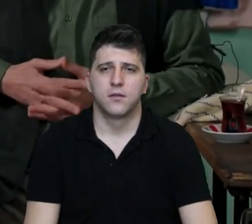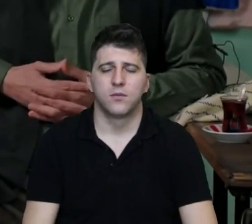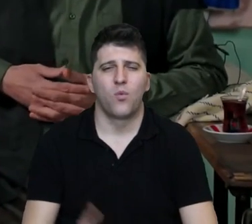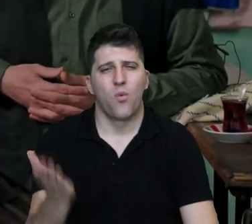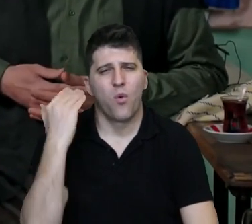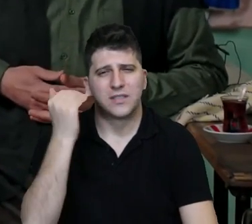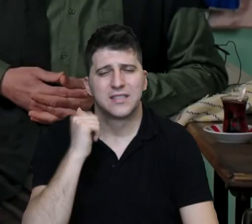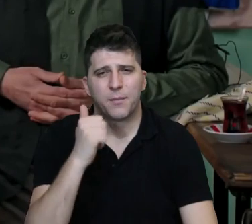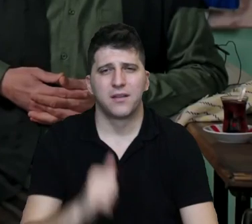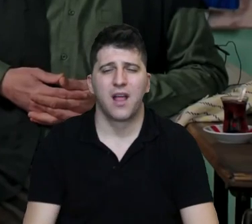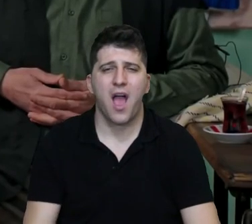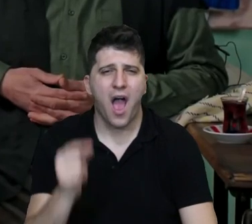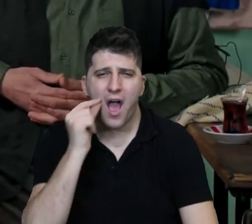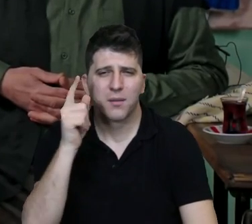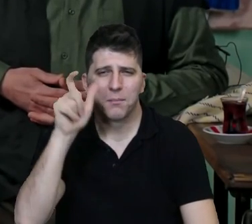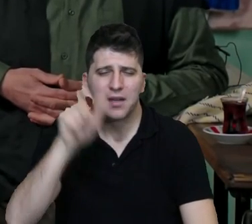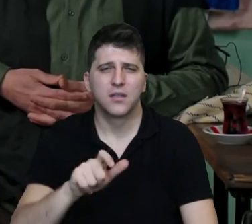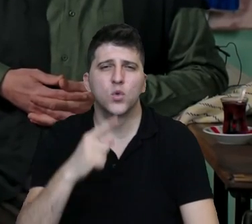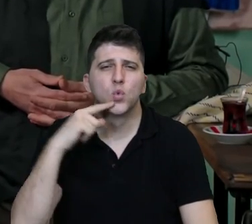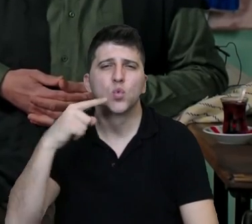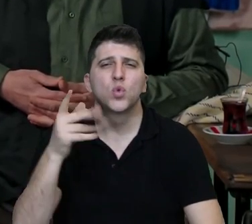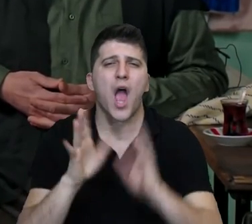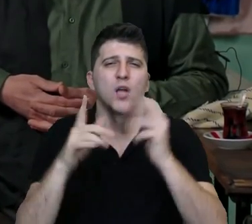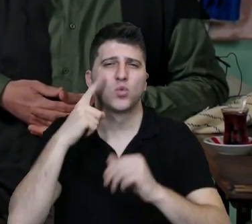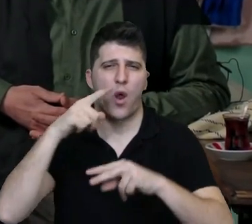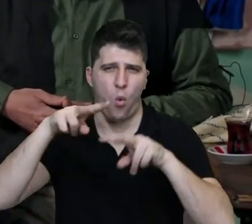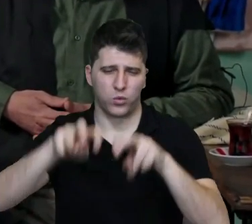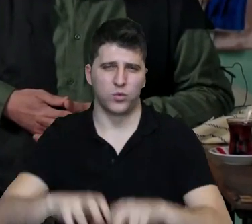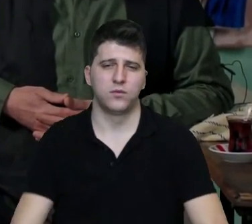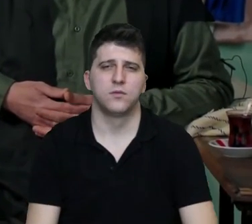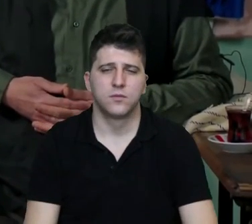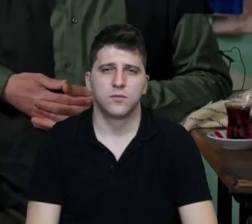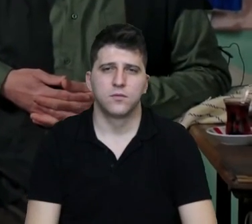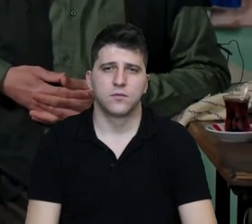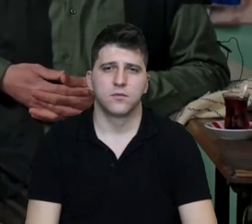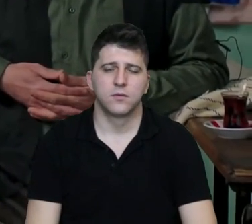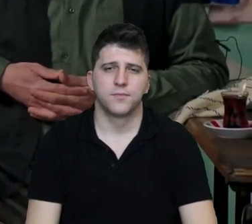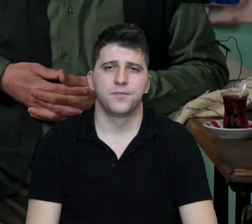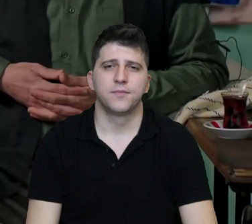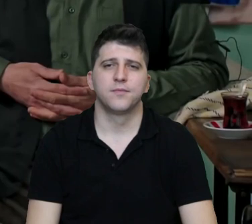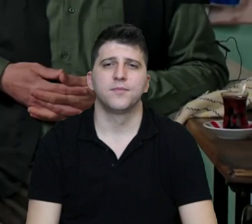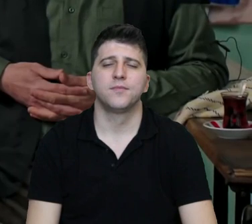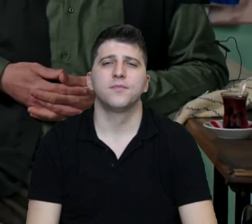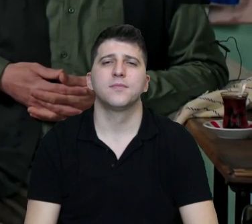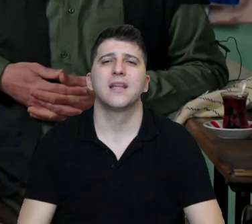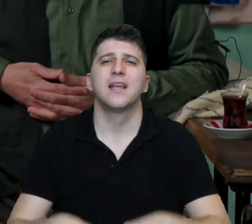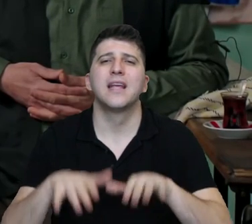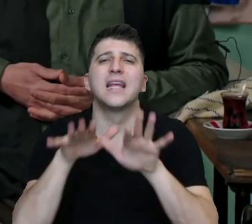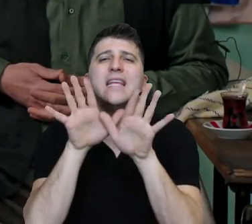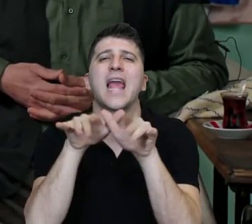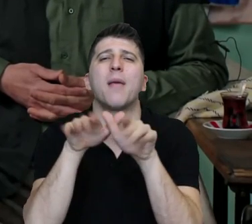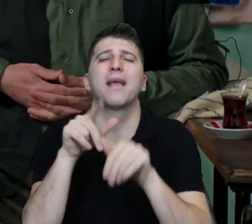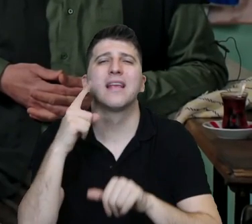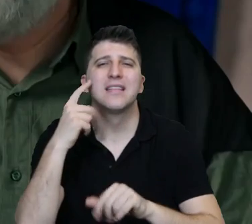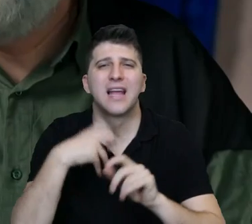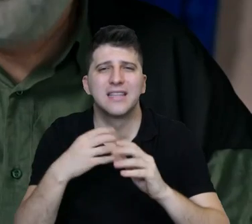vaktiyle adamcağızın biri bir dut ağacının dibinde otururken bir kelebeğin kozadan çıkmaya